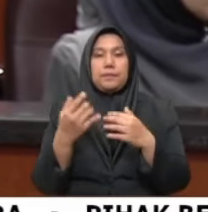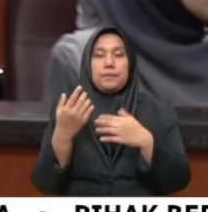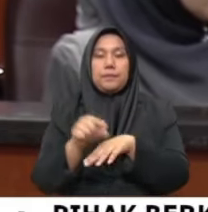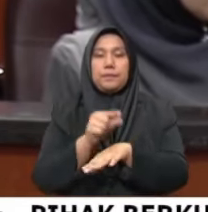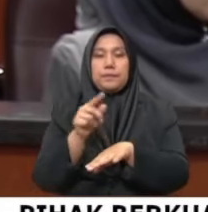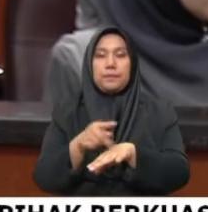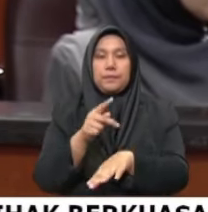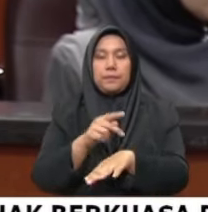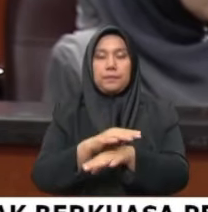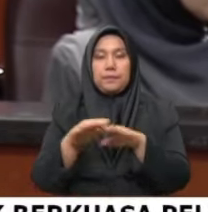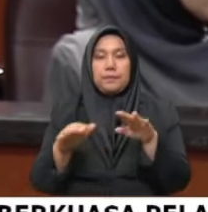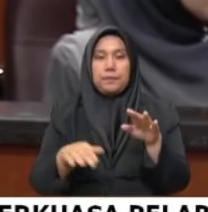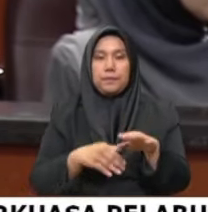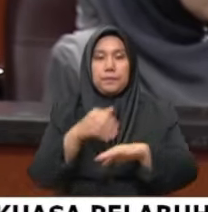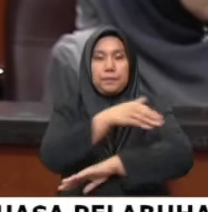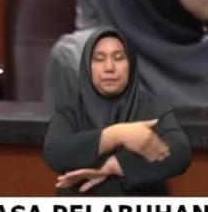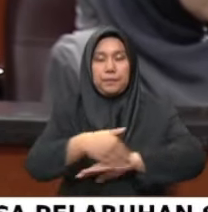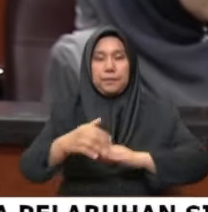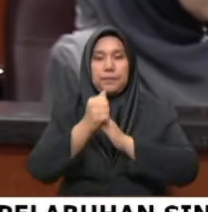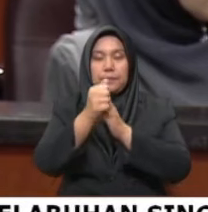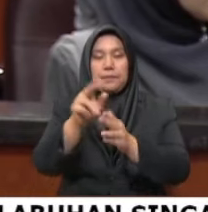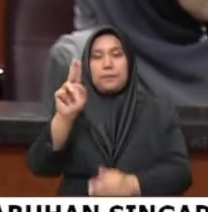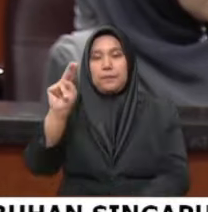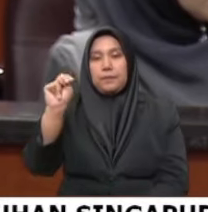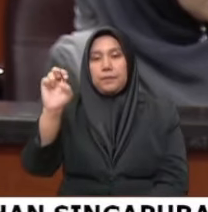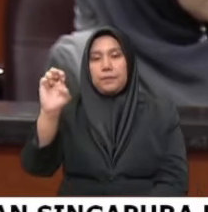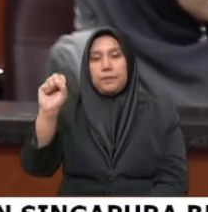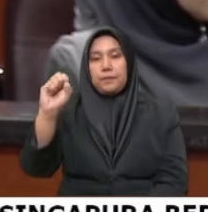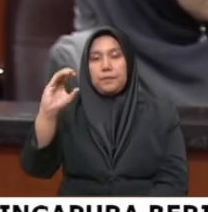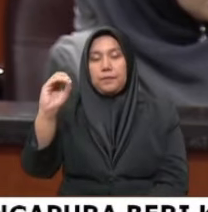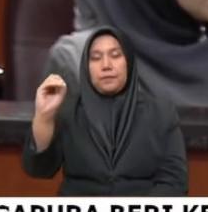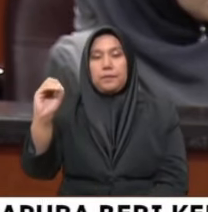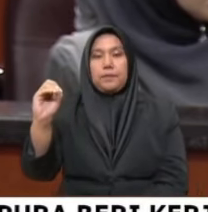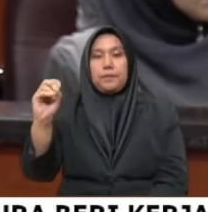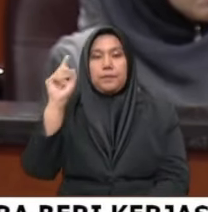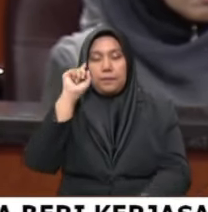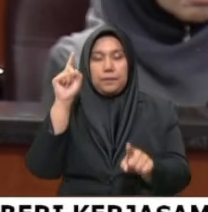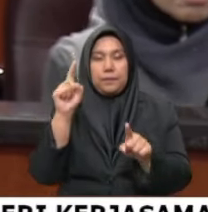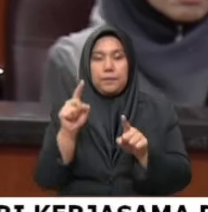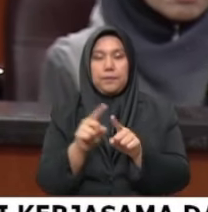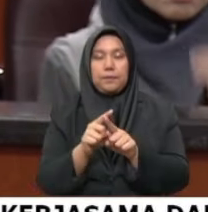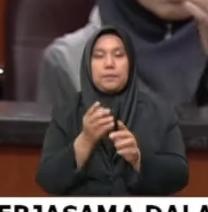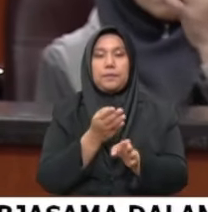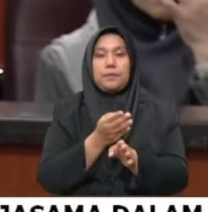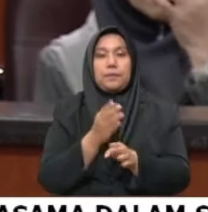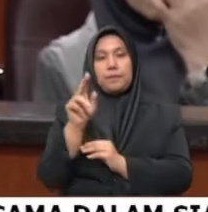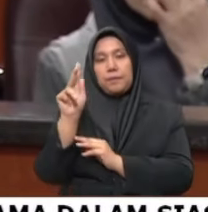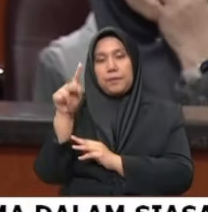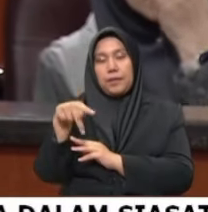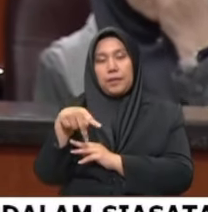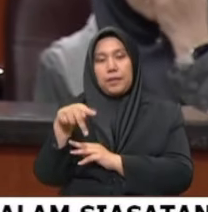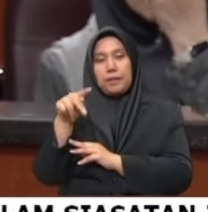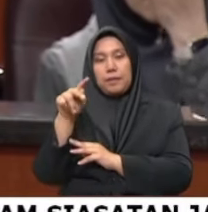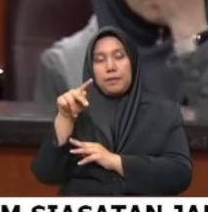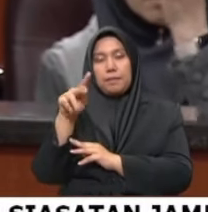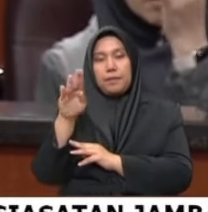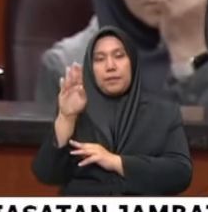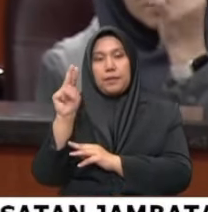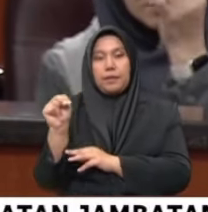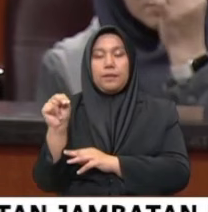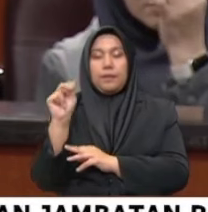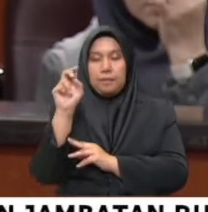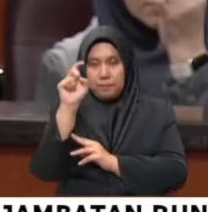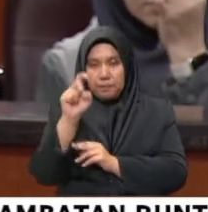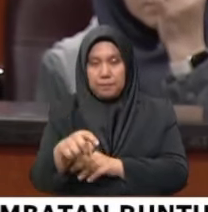UNESCO Operational Guideline. Selain itu, persetujuan daripada pihak berkuasa negeri, PBN, perlu